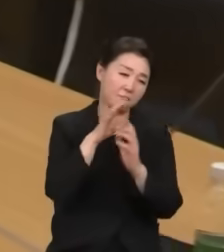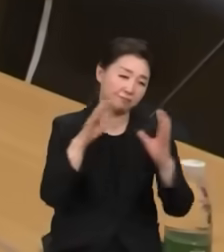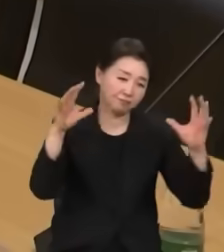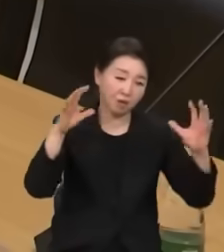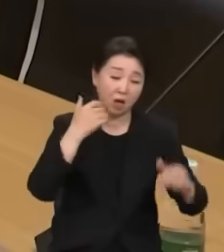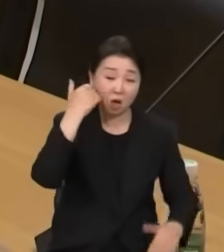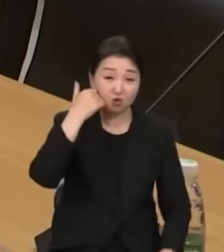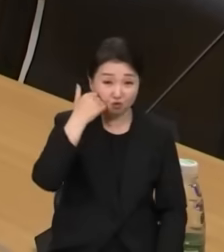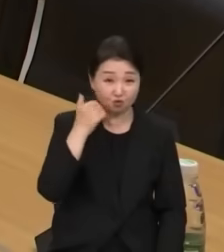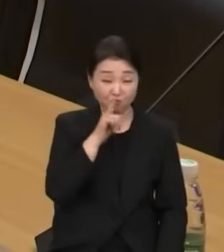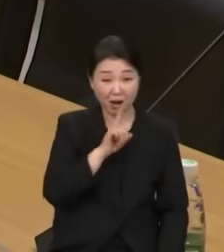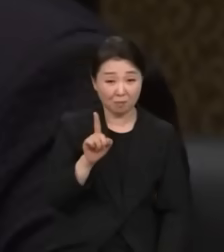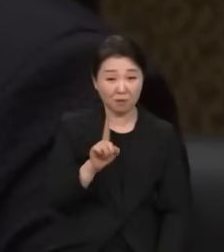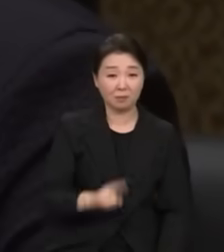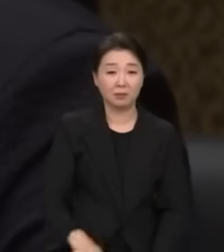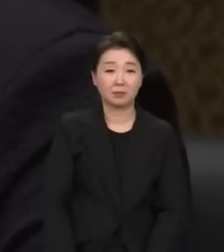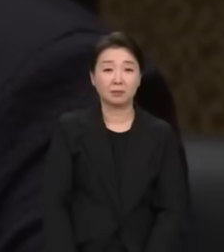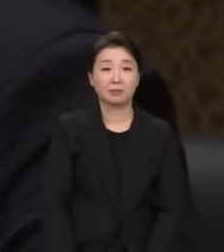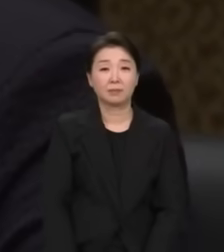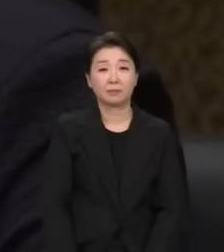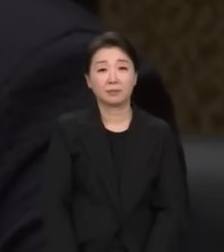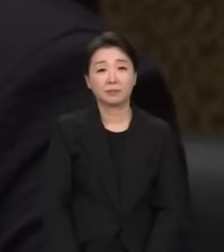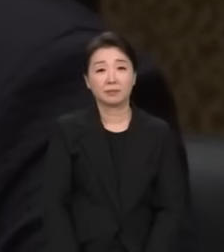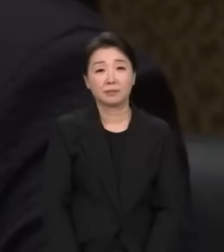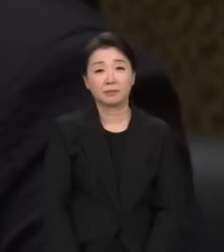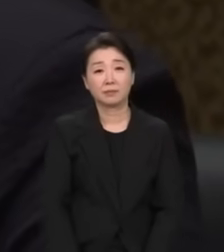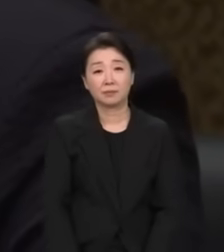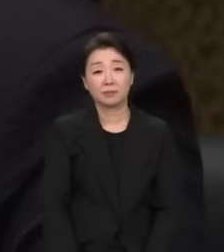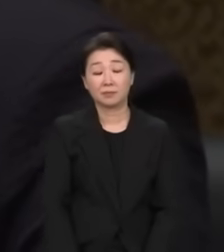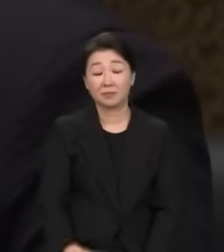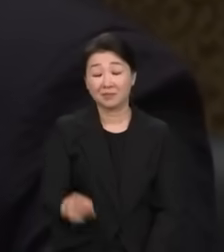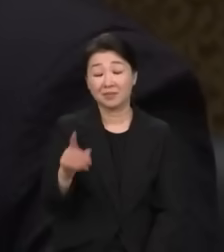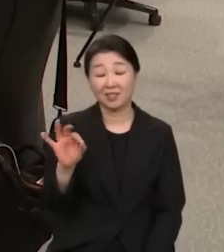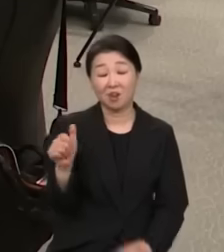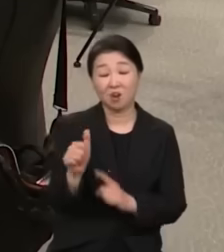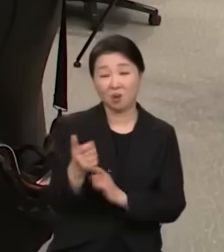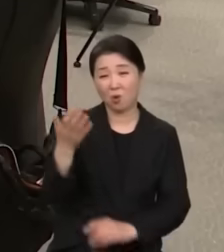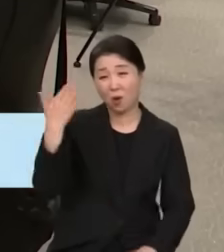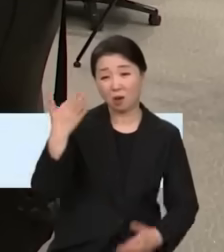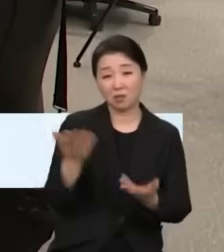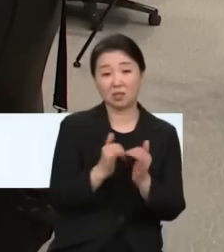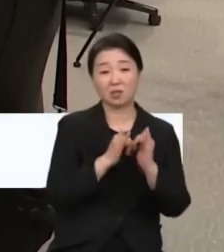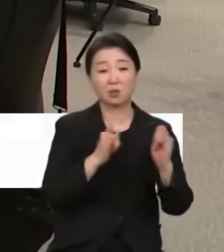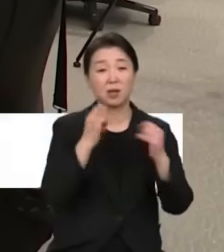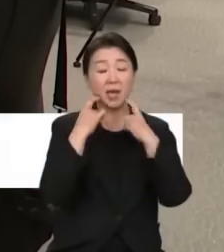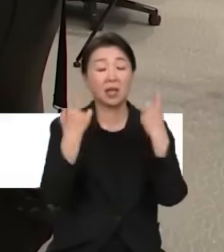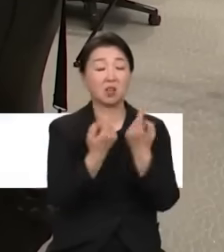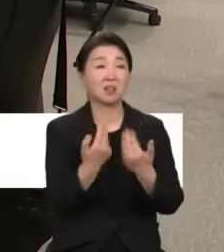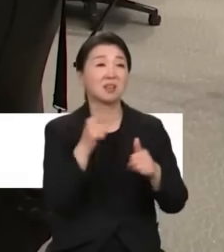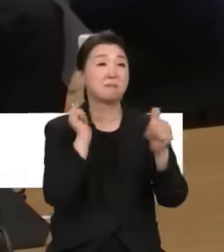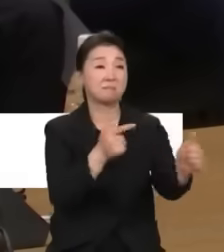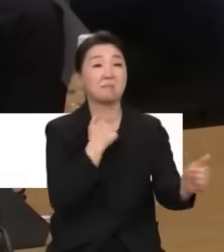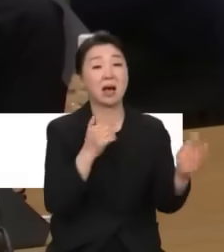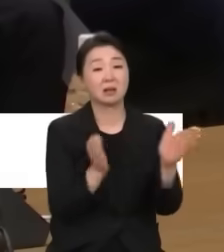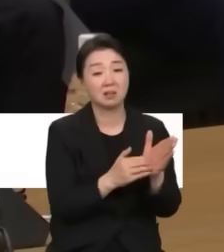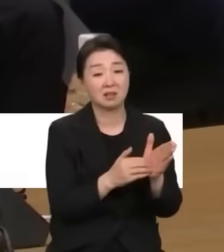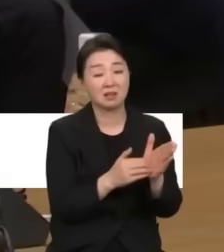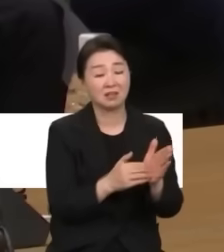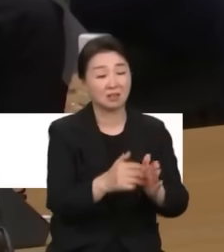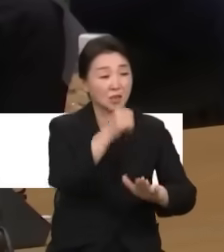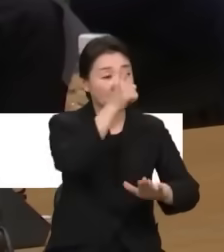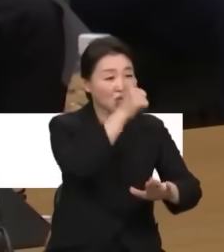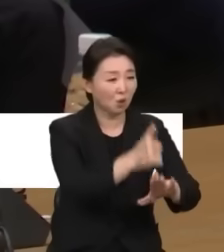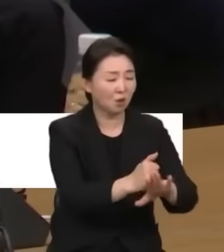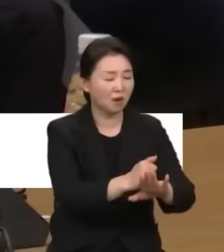한 주중대사관 관계자는 JTBC 취재진에 정대사가 과거 직원에게 개인적인 업무를 지시한 뒤 그 결과에